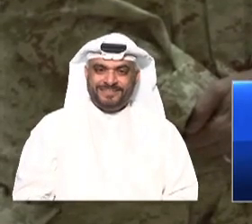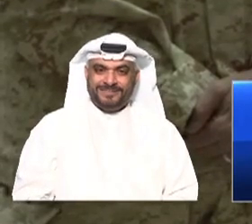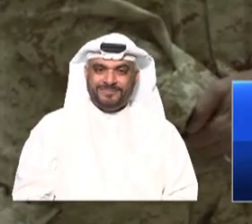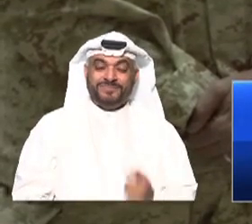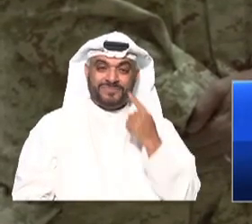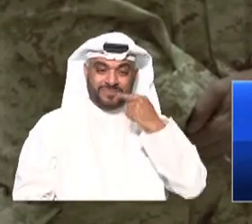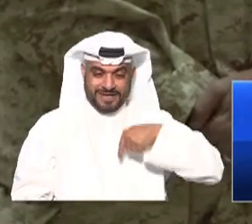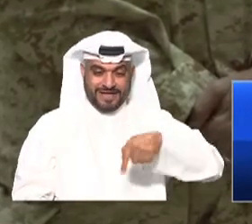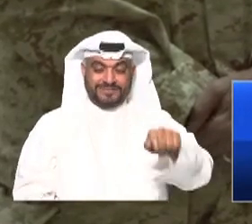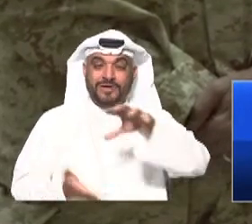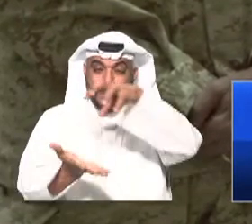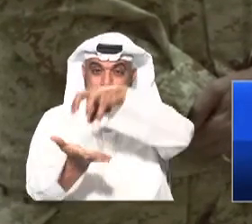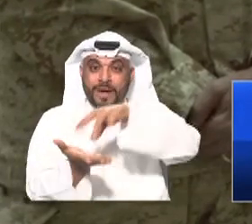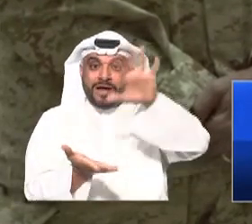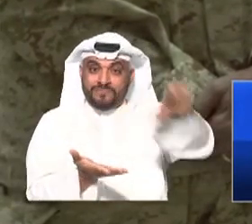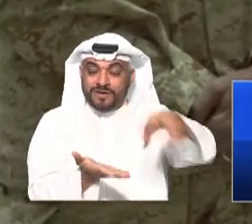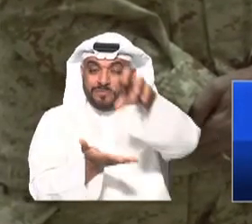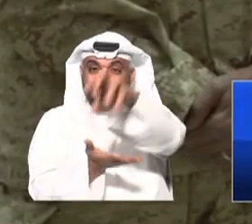في هذه الأماكن.